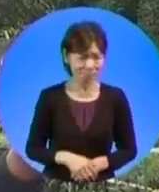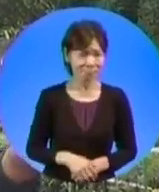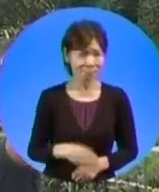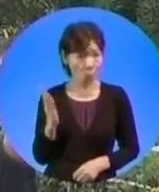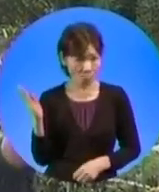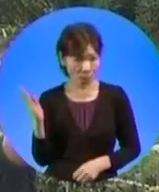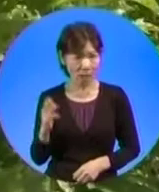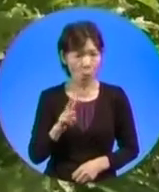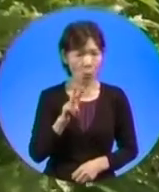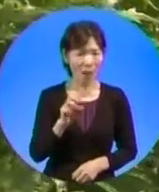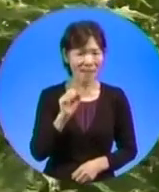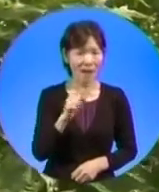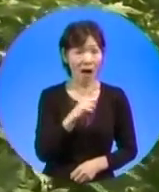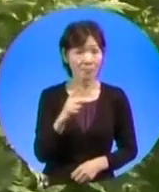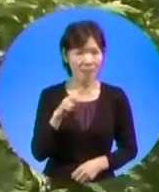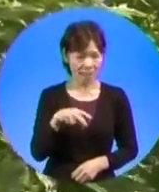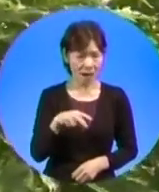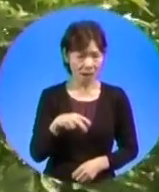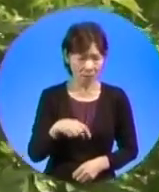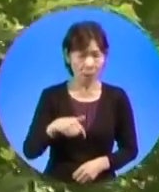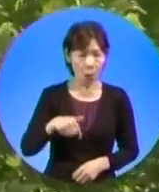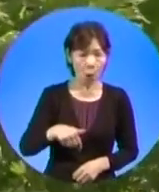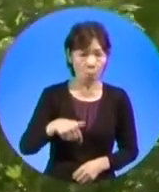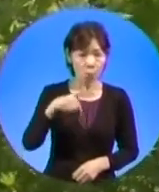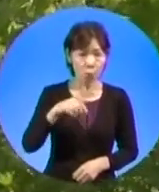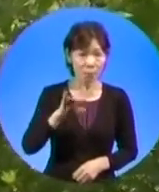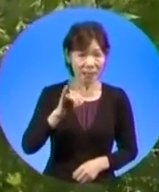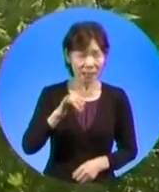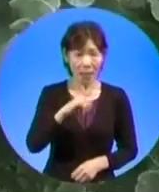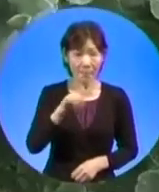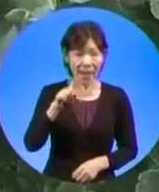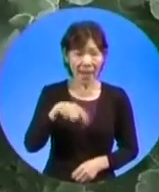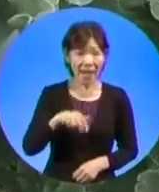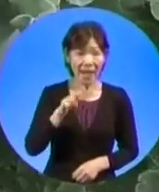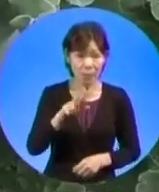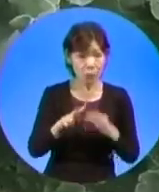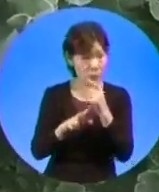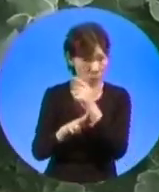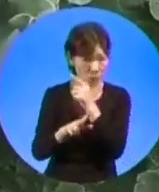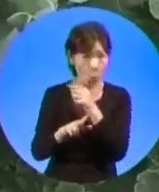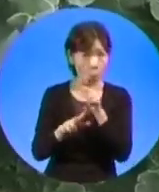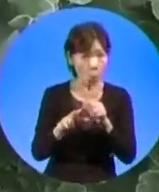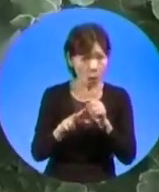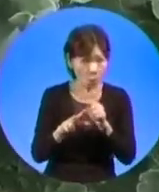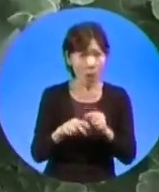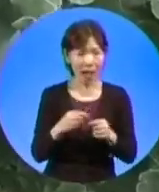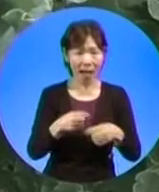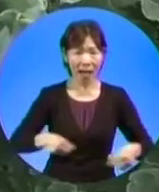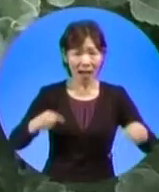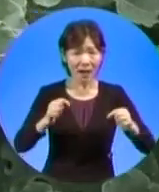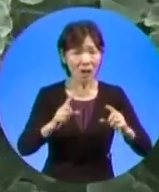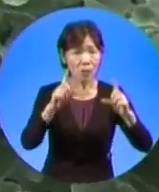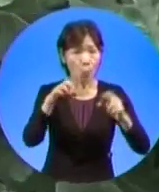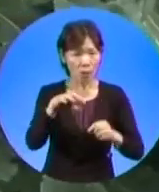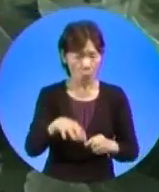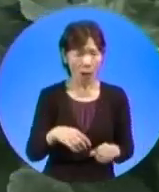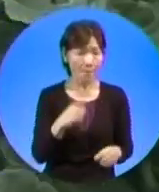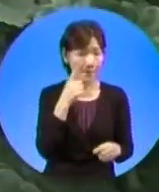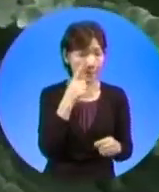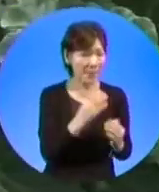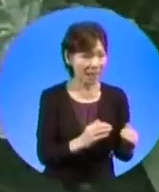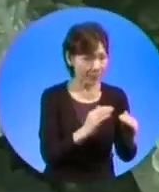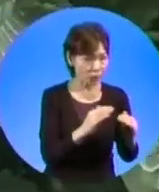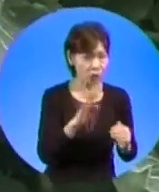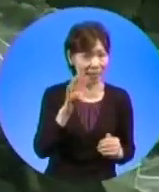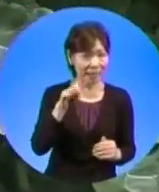は、うん、わさび菜やとか、うん、それとプチベール聞き始めかもからね、プチベールって知らんでしょ。 そうです ね、 これ関